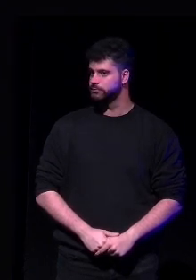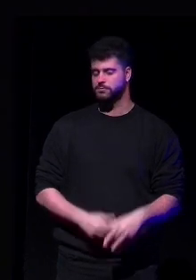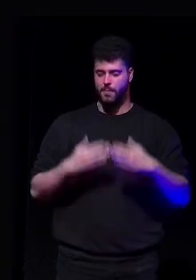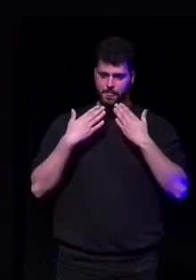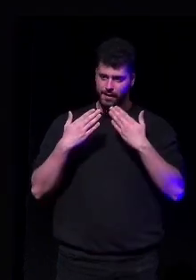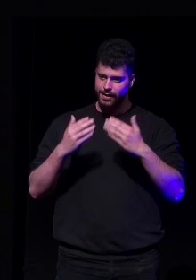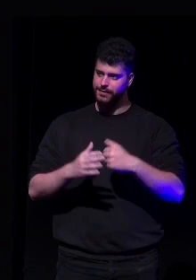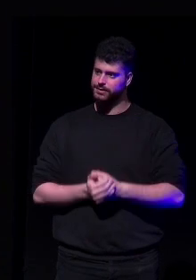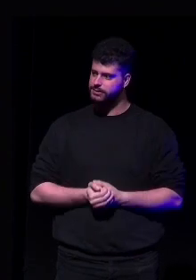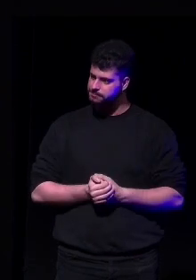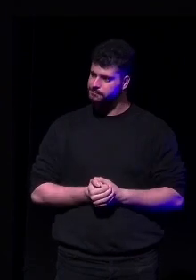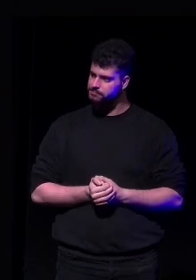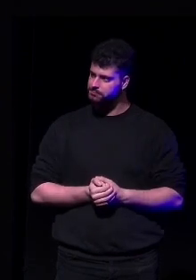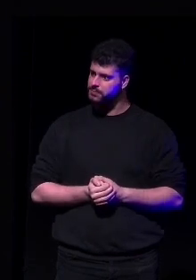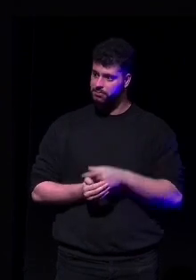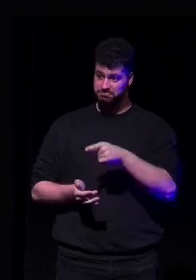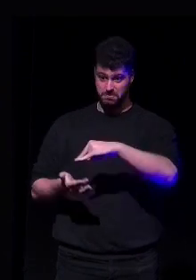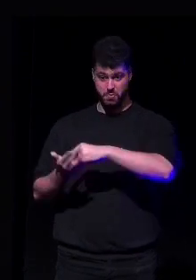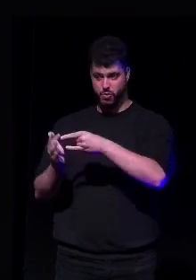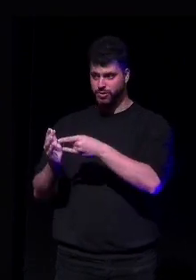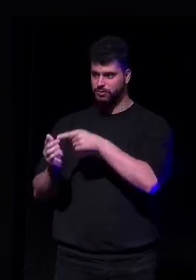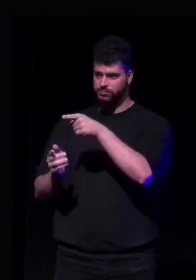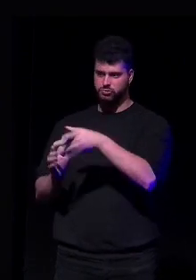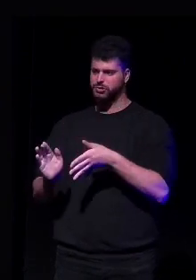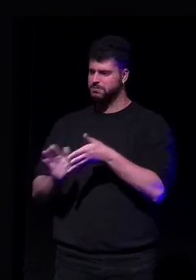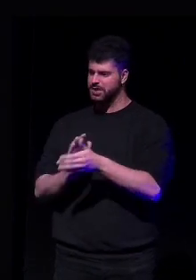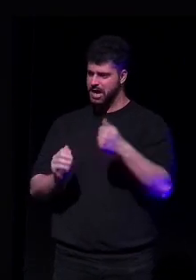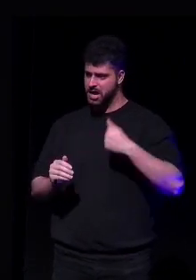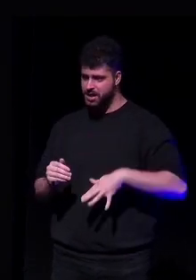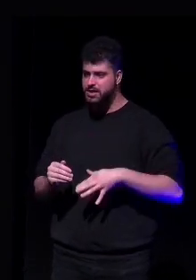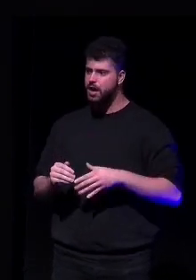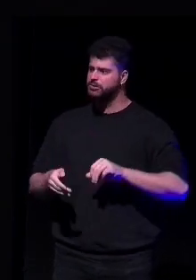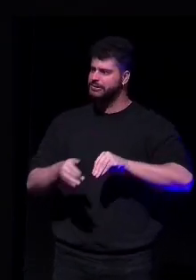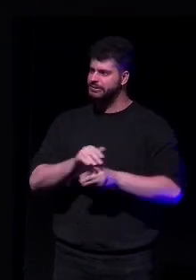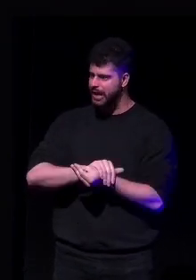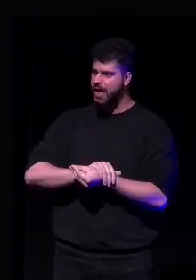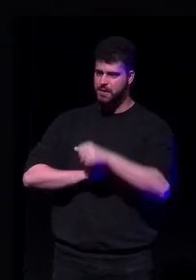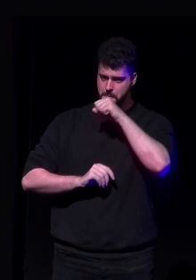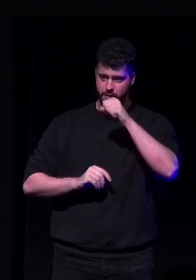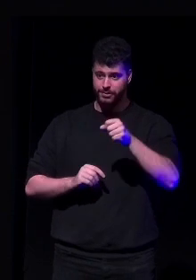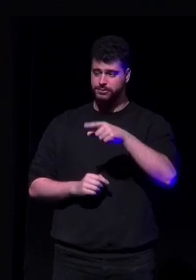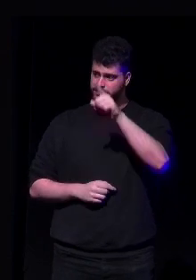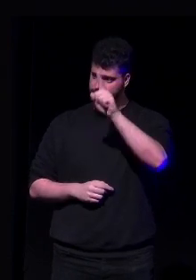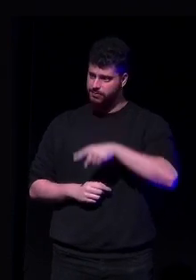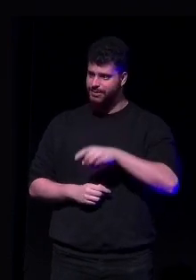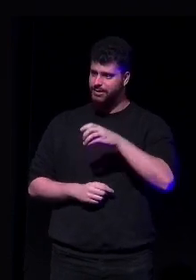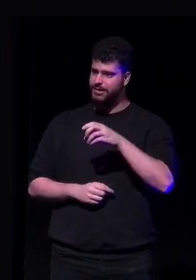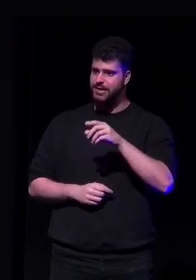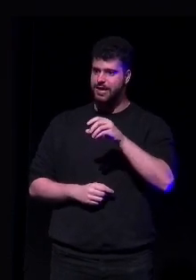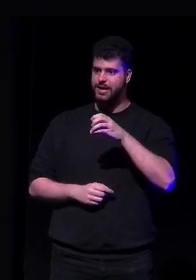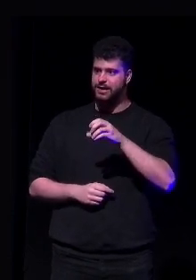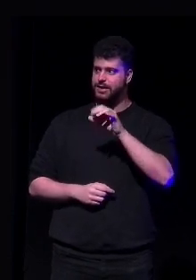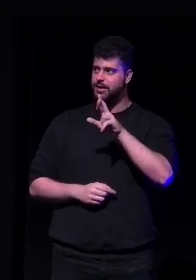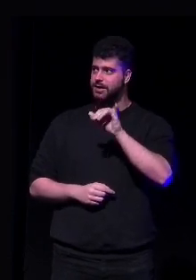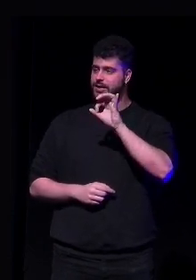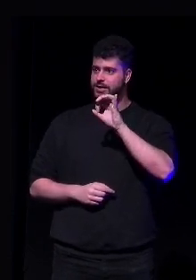Moltes gràcies, senyor Bou, per aquest projecte que, com ha explicat, va néixer de la passió. I també agraïm a la senyora Cristina Cabanyes, presidenta de la